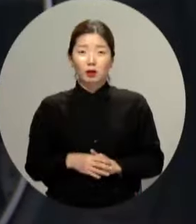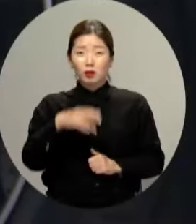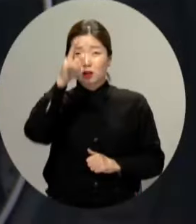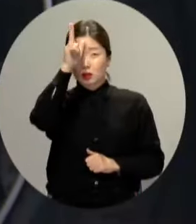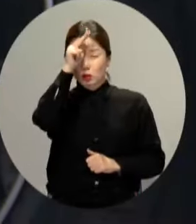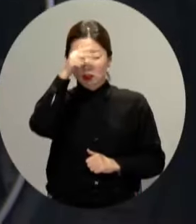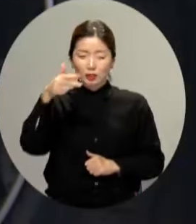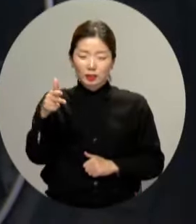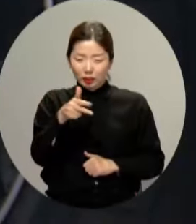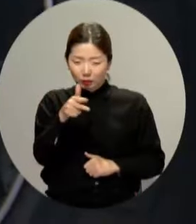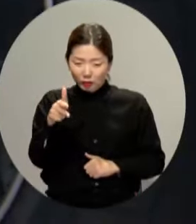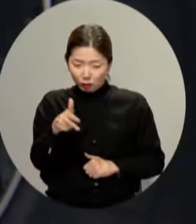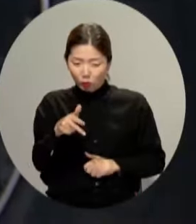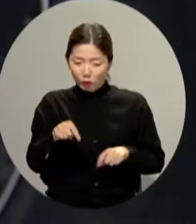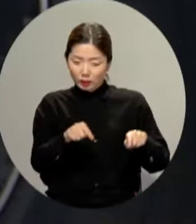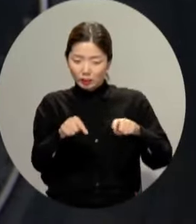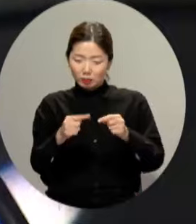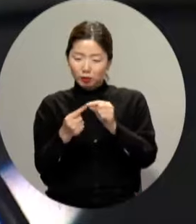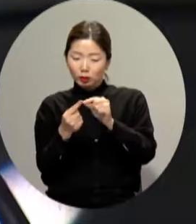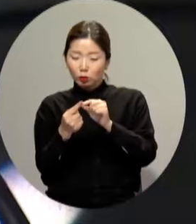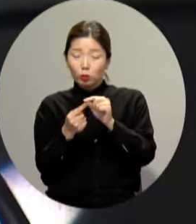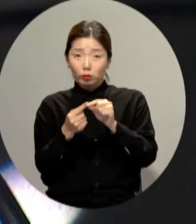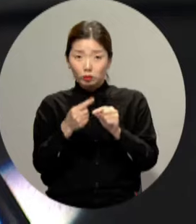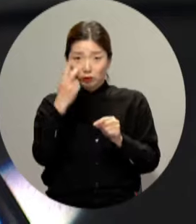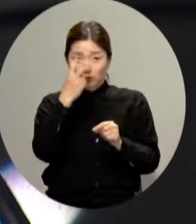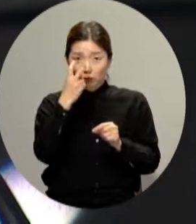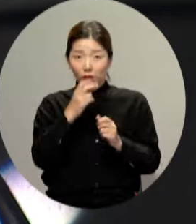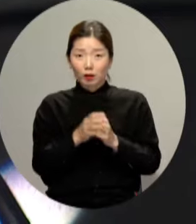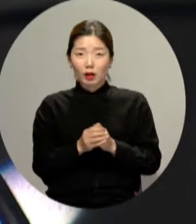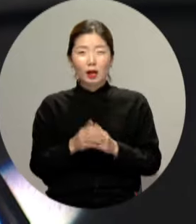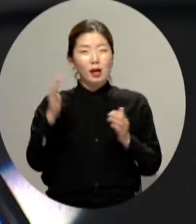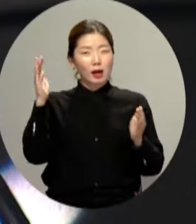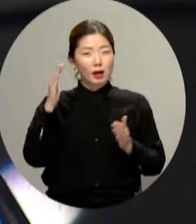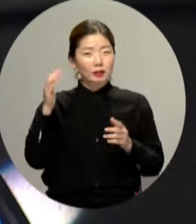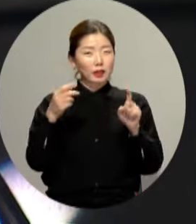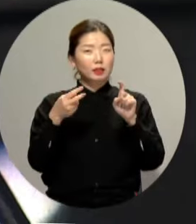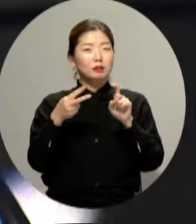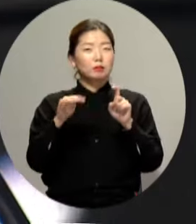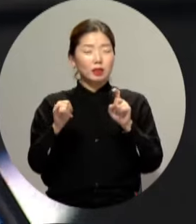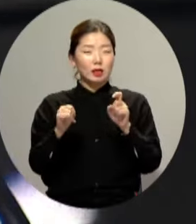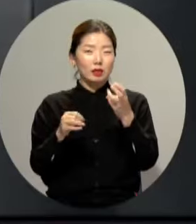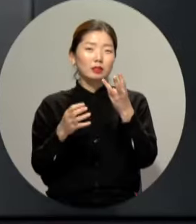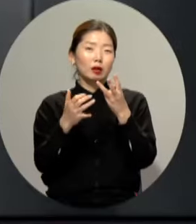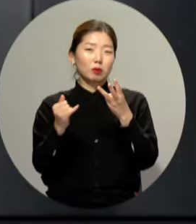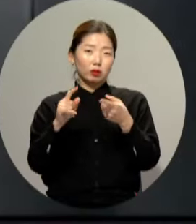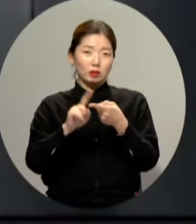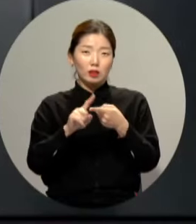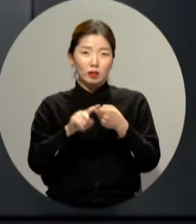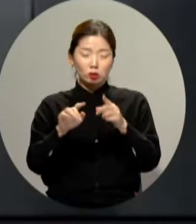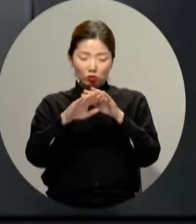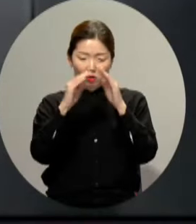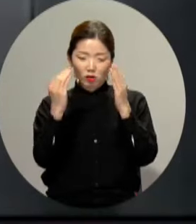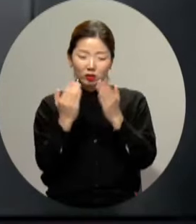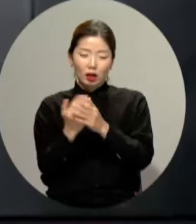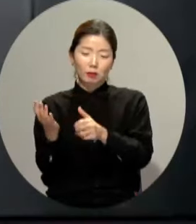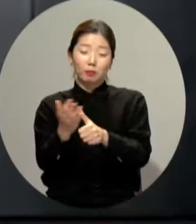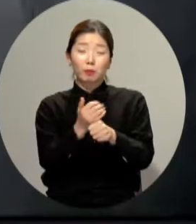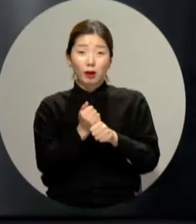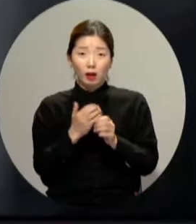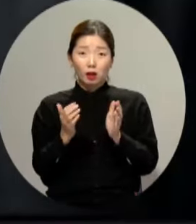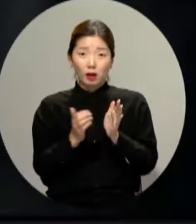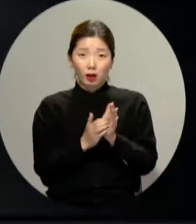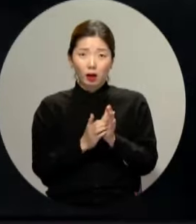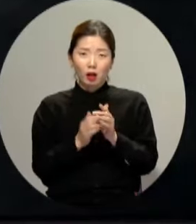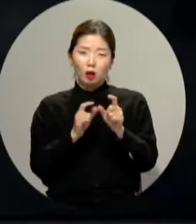경찰은 CCTV 기록과 지문 감식 등을 토대로 학생 신분의 10대 차량 털이범 3명을 모두 검거한